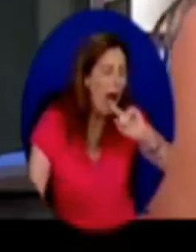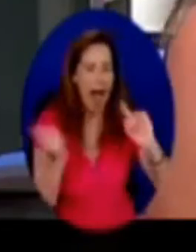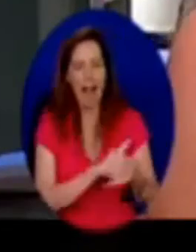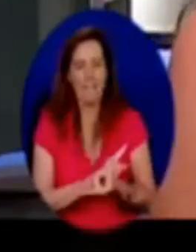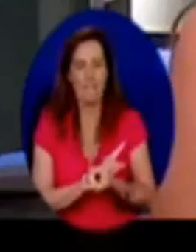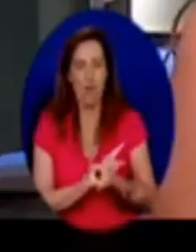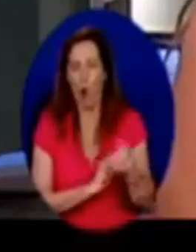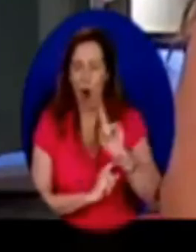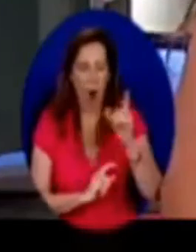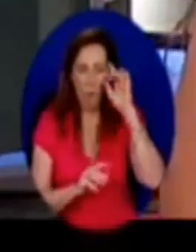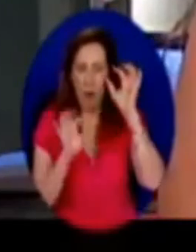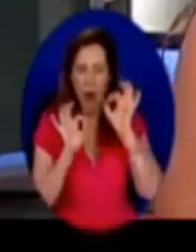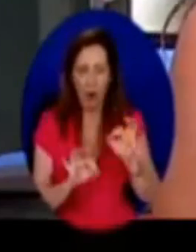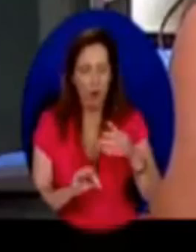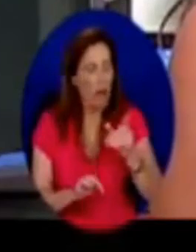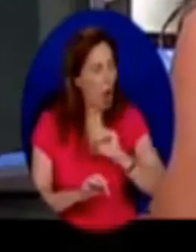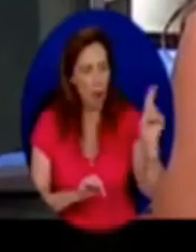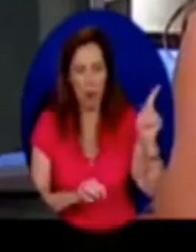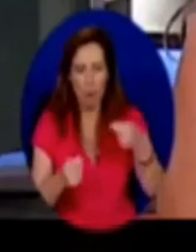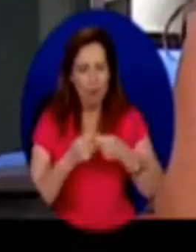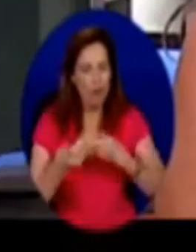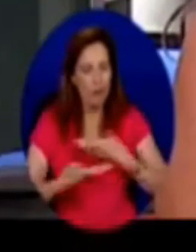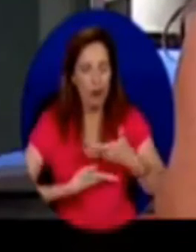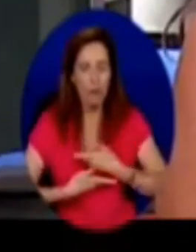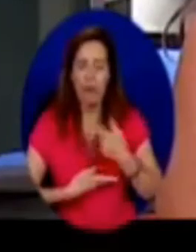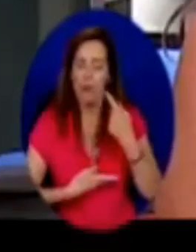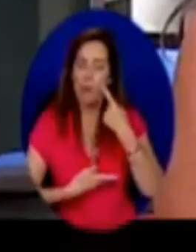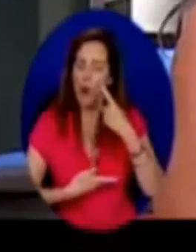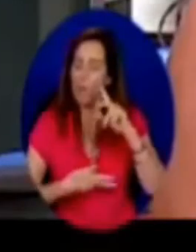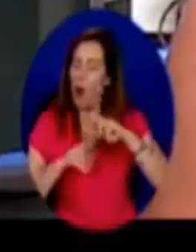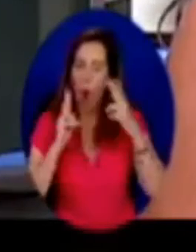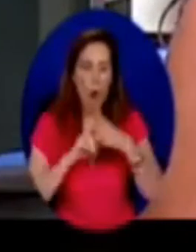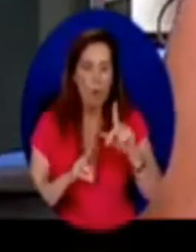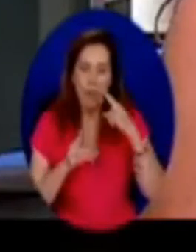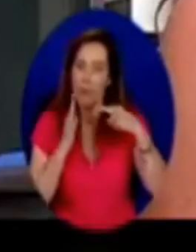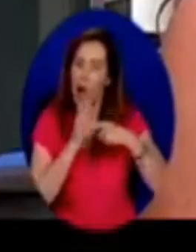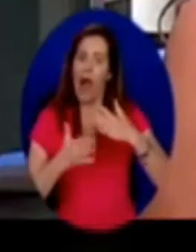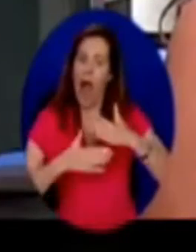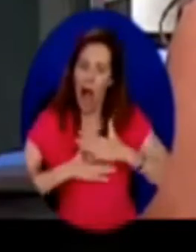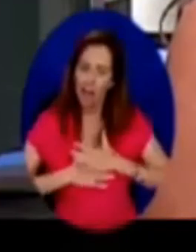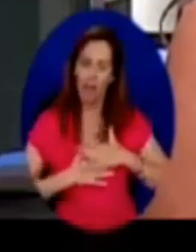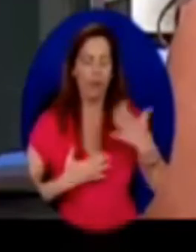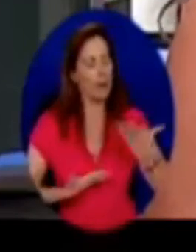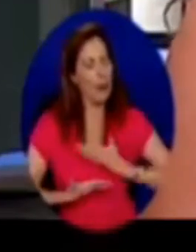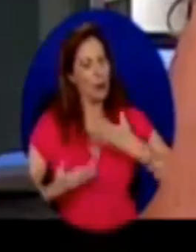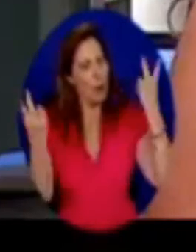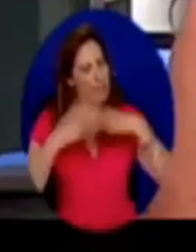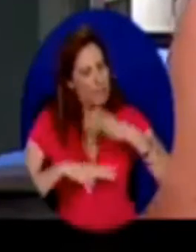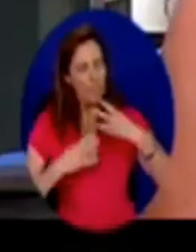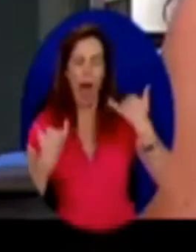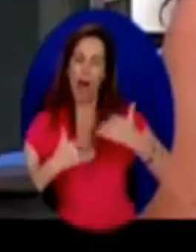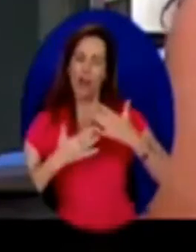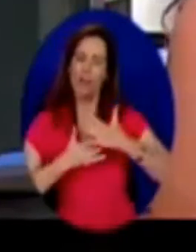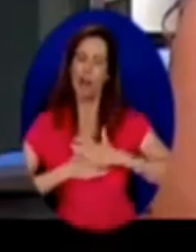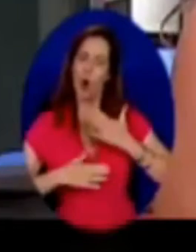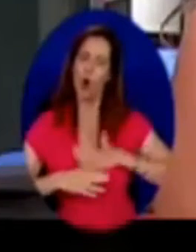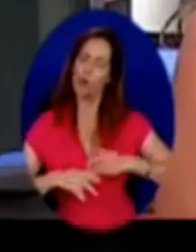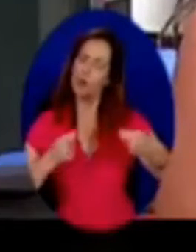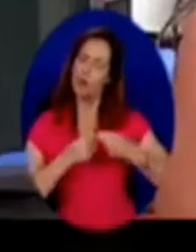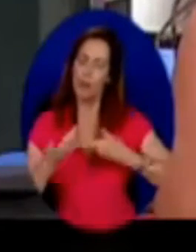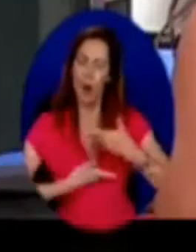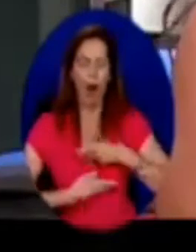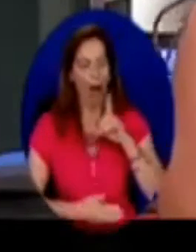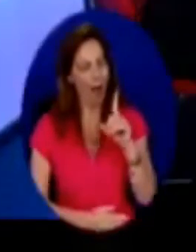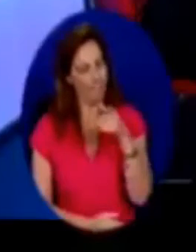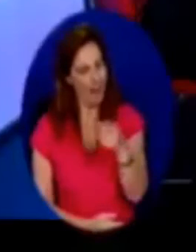מתונה יותר משתפת פעולה משדרת לקהילה בינלאומית הנה השגנו את ההסכם הזה עכשיו אנחנו רוצים לשתף פעל